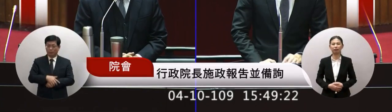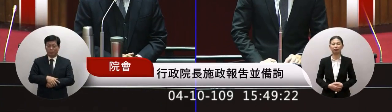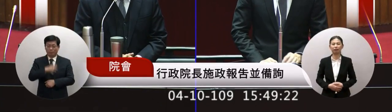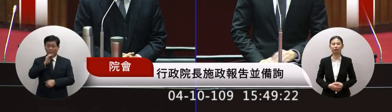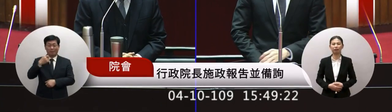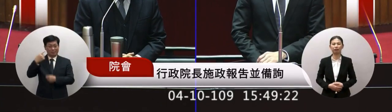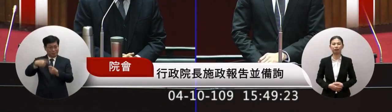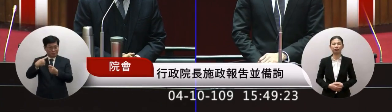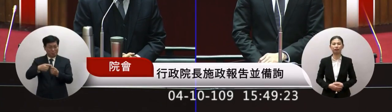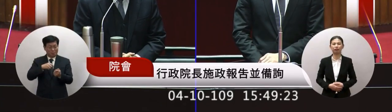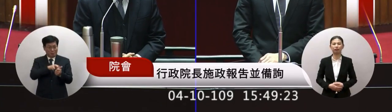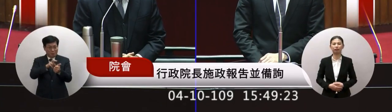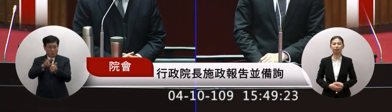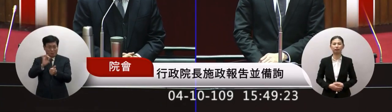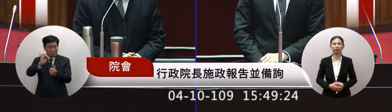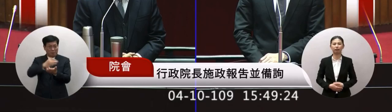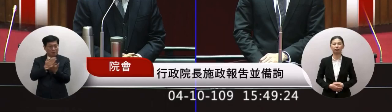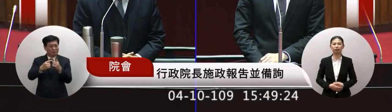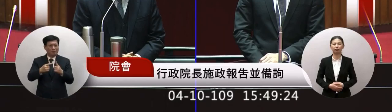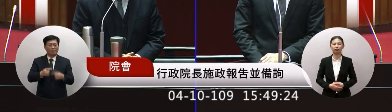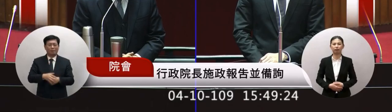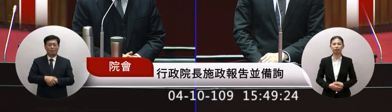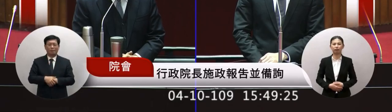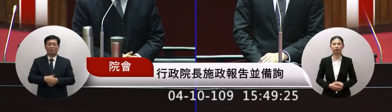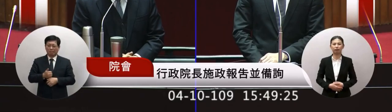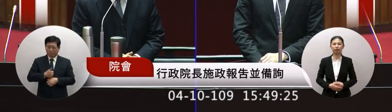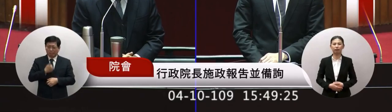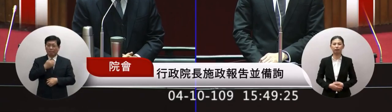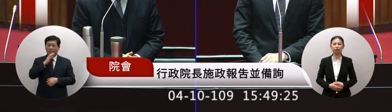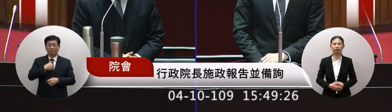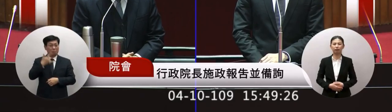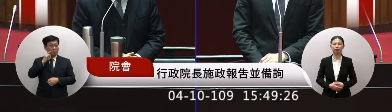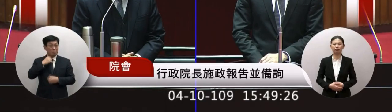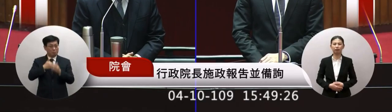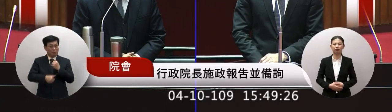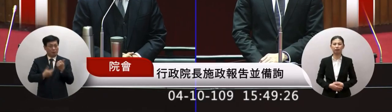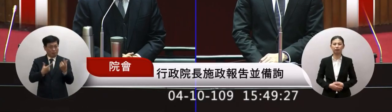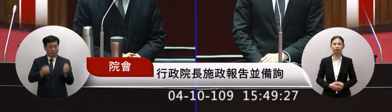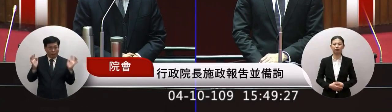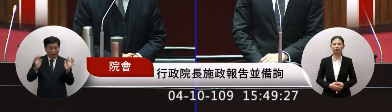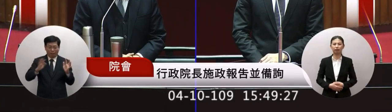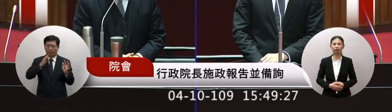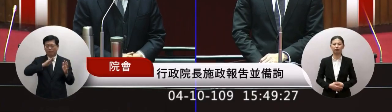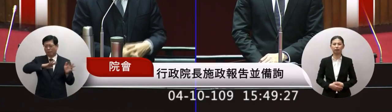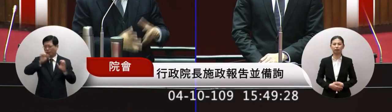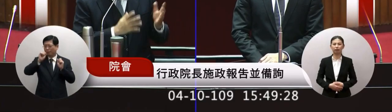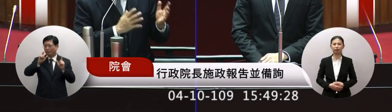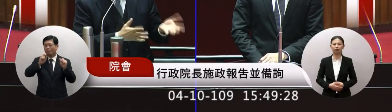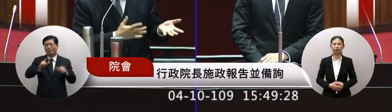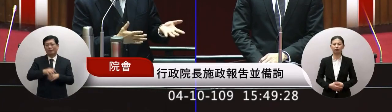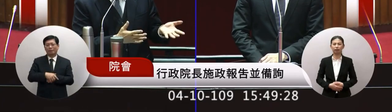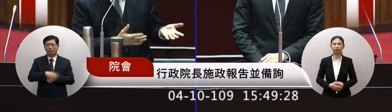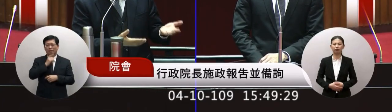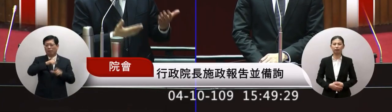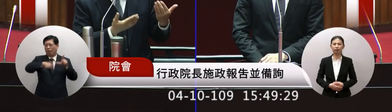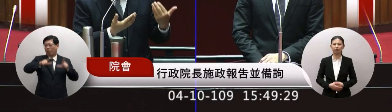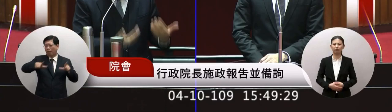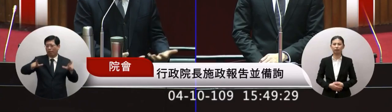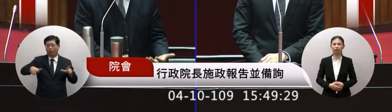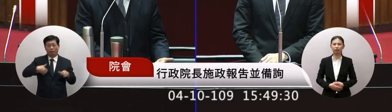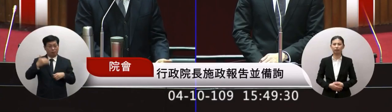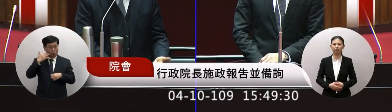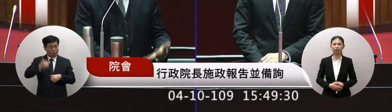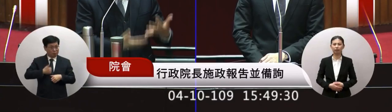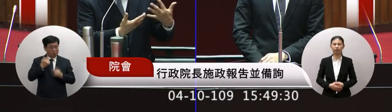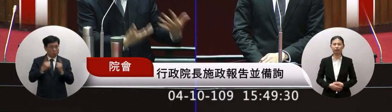米饲百样人啦。”吼，总算共爸母生嘛无共款，所以人百百种，啊若无